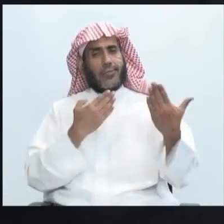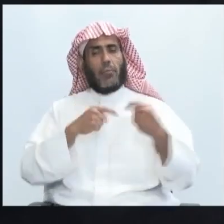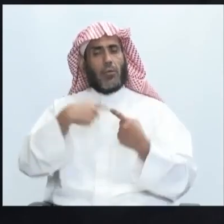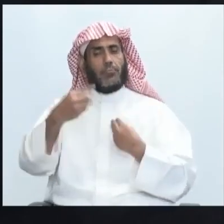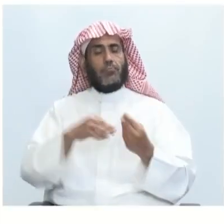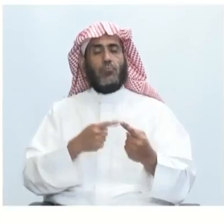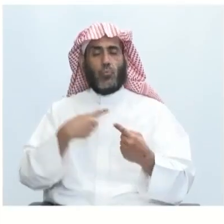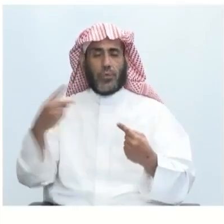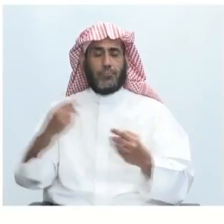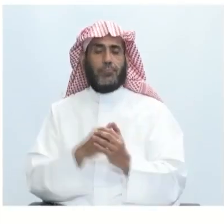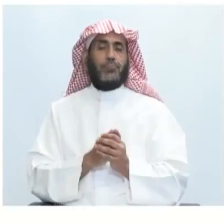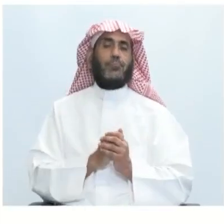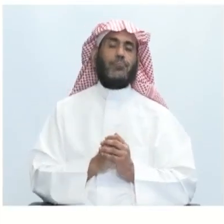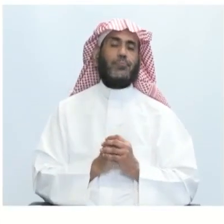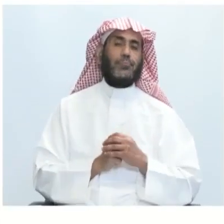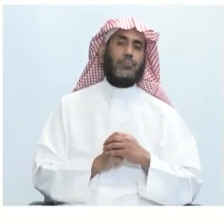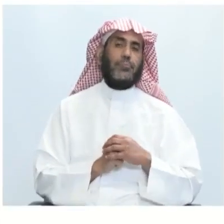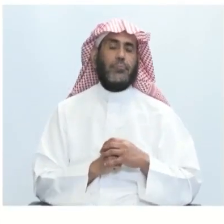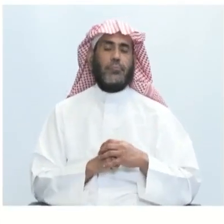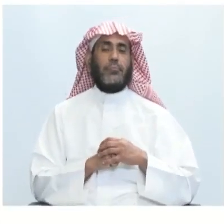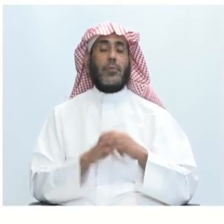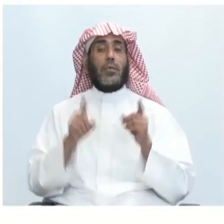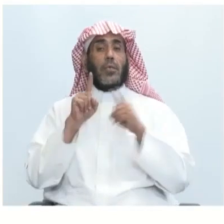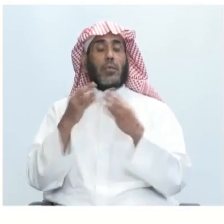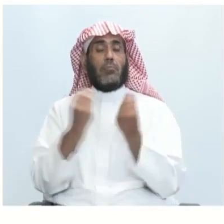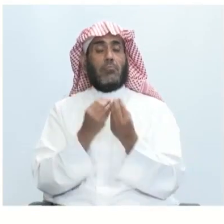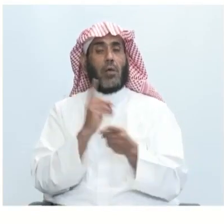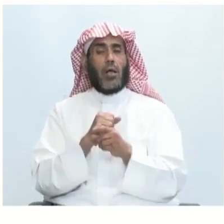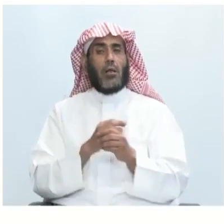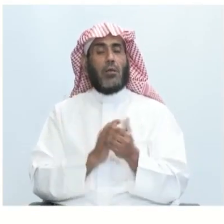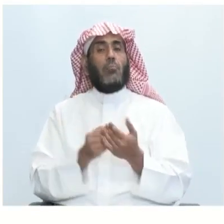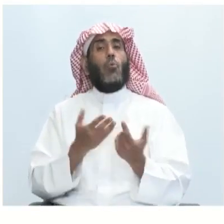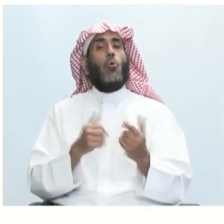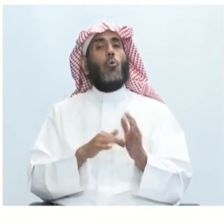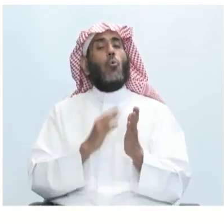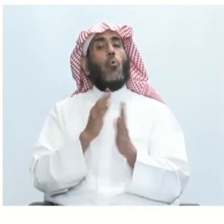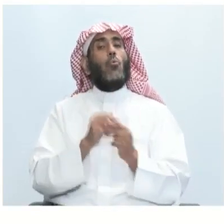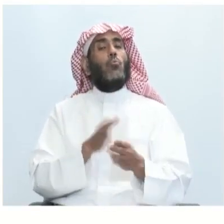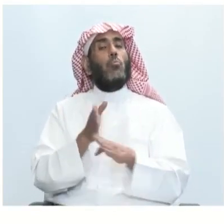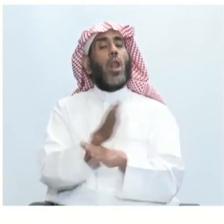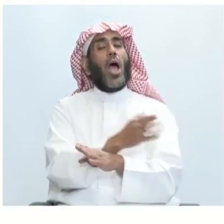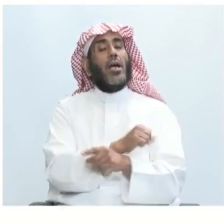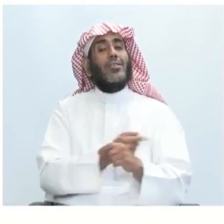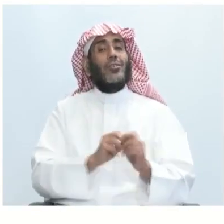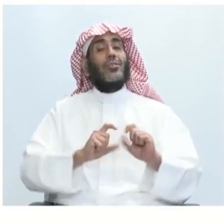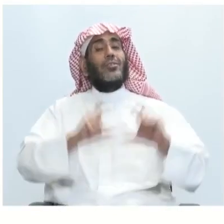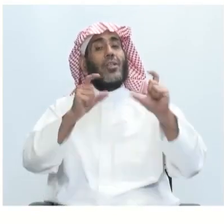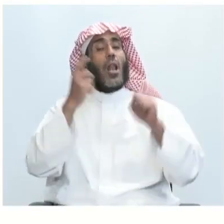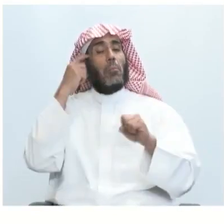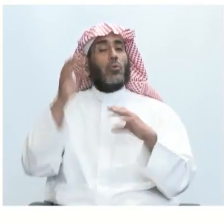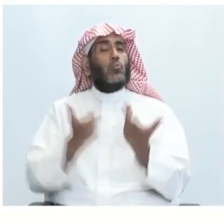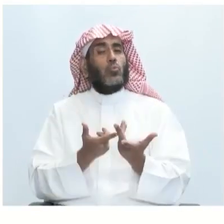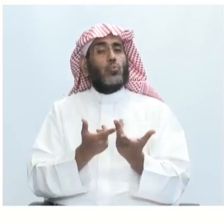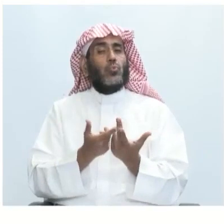اجابتك وهكذا لاحظ معي هنا مناهج الاستدلال المنطقي هنا مناهج الاستدلال المنط